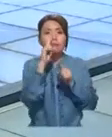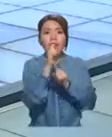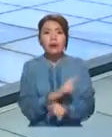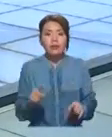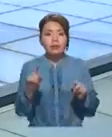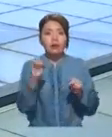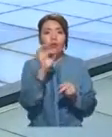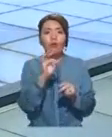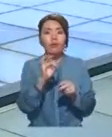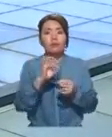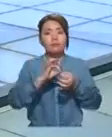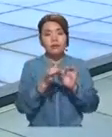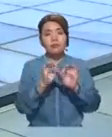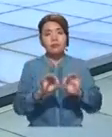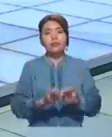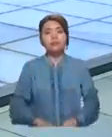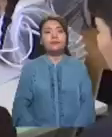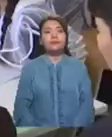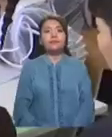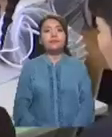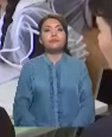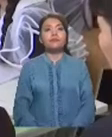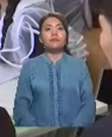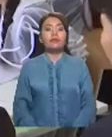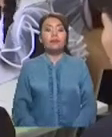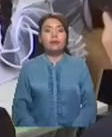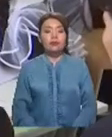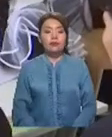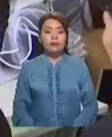өңірдегі әріптесім Мөлдір Тоқтасынқызы қатысты.